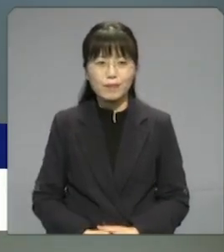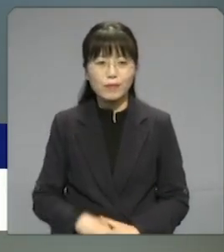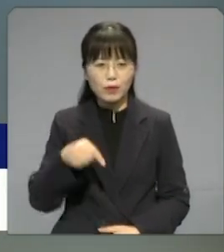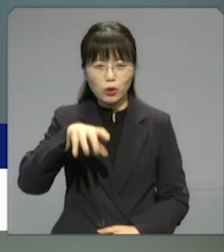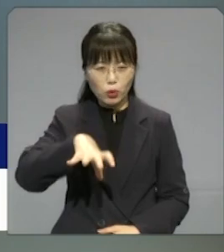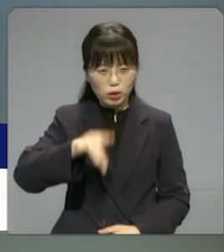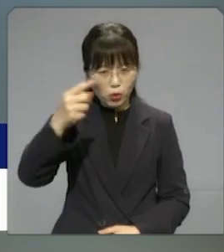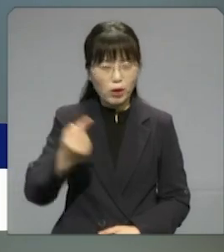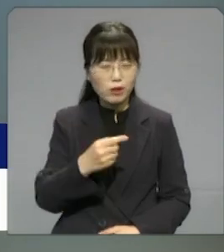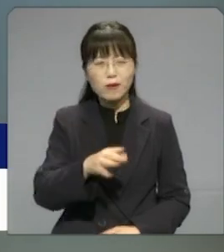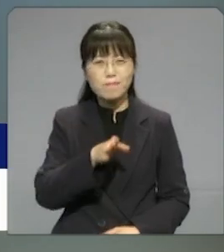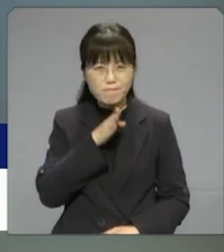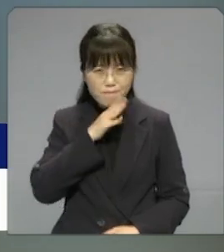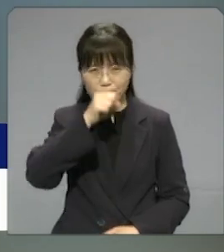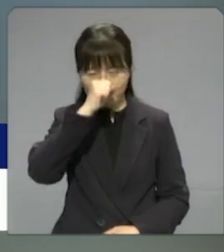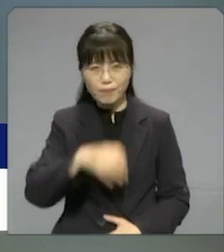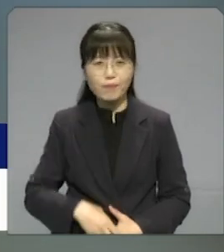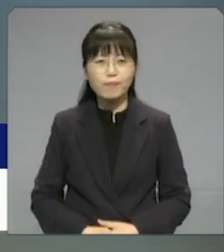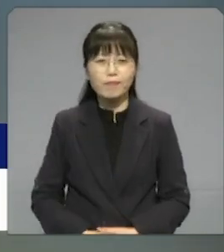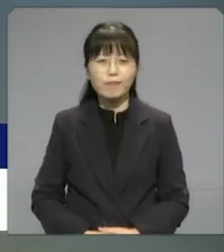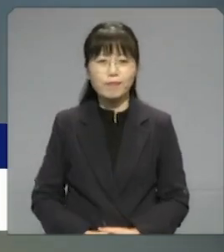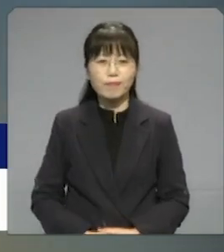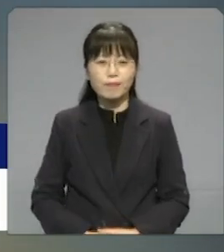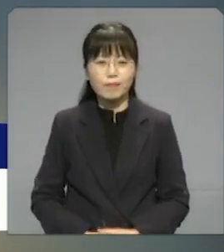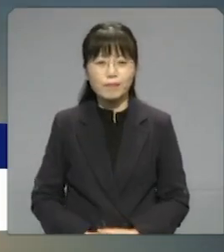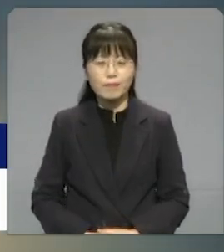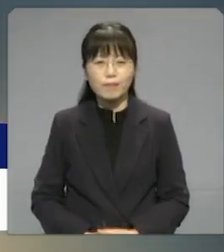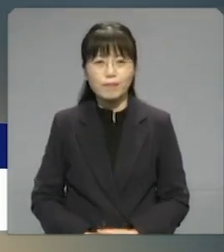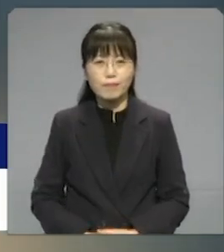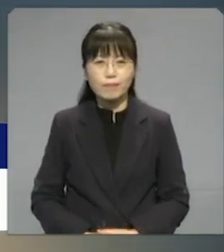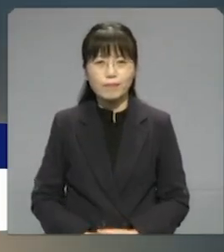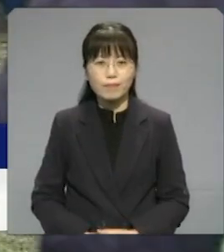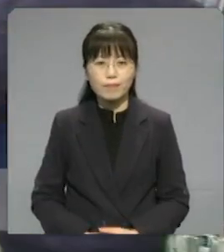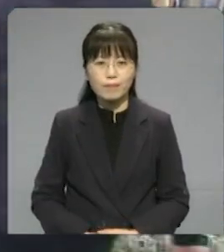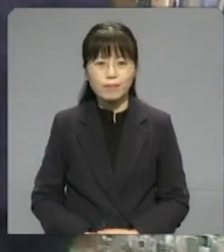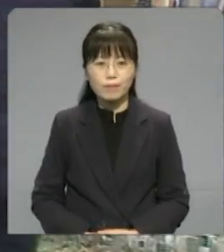맛있어요. It's very, very good. It's very good. It's my first time here at all.